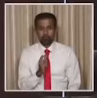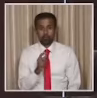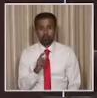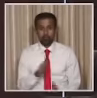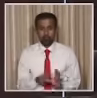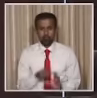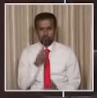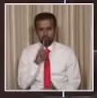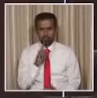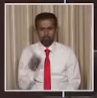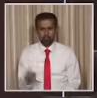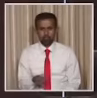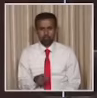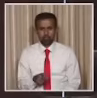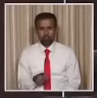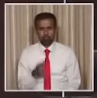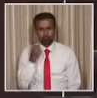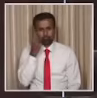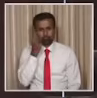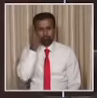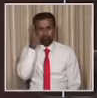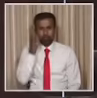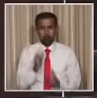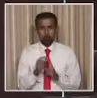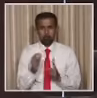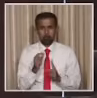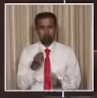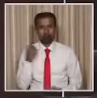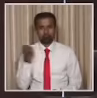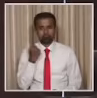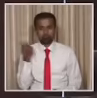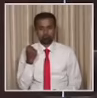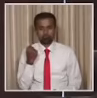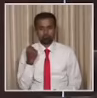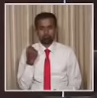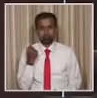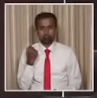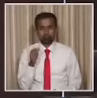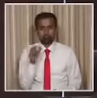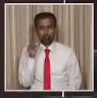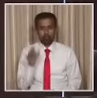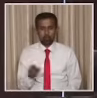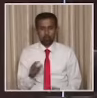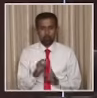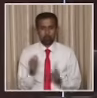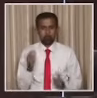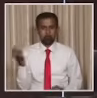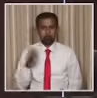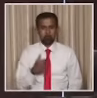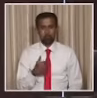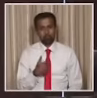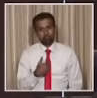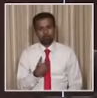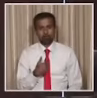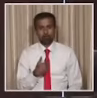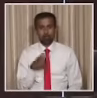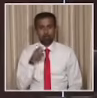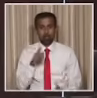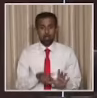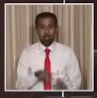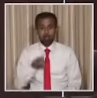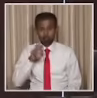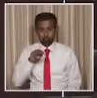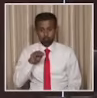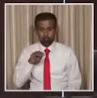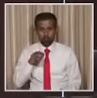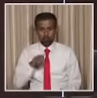wasarakata sarayak hari etumata hitena welawata parlimenthuwata katha pawaththanda etumata parlimenthuwata enna thiyena aasawa etuma avurudu 30k parlimenthu